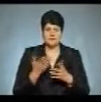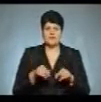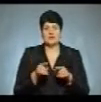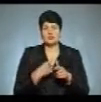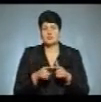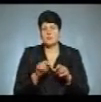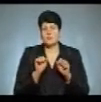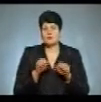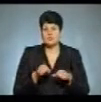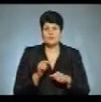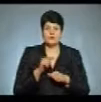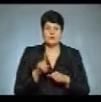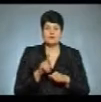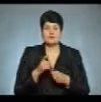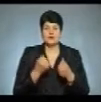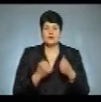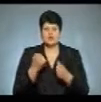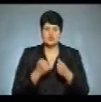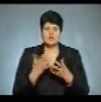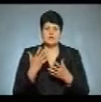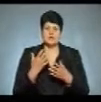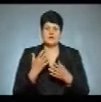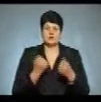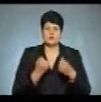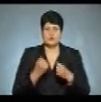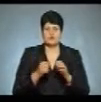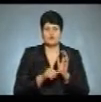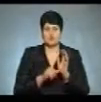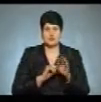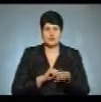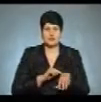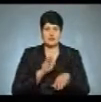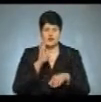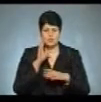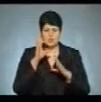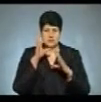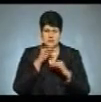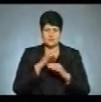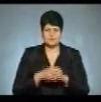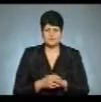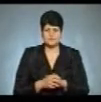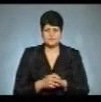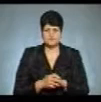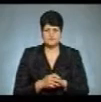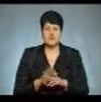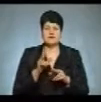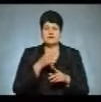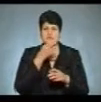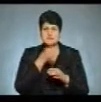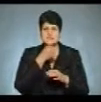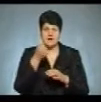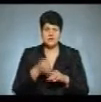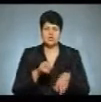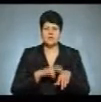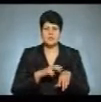то, що він, керуючи автомобілем, рухаючись близько 6 ранку, заснув за кермом. Як повідомила нам старший лікар зміни